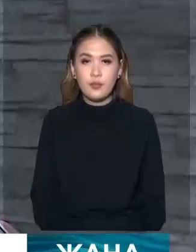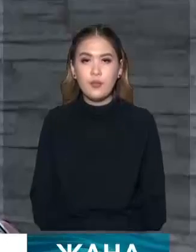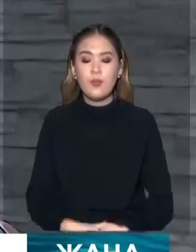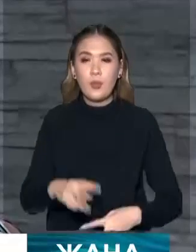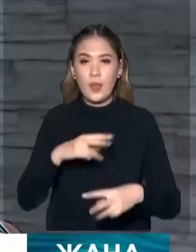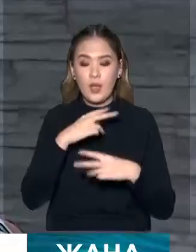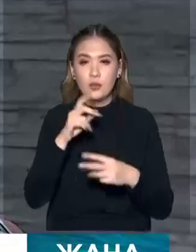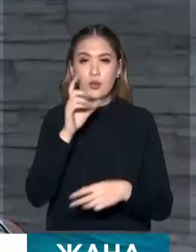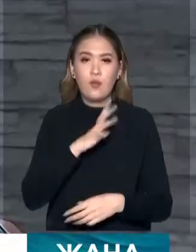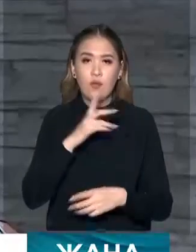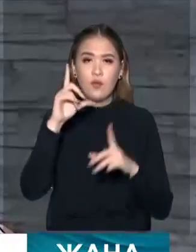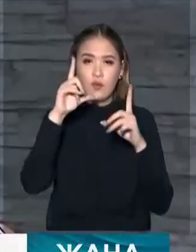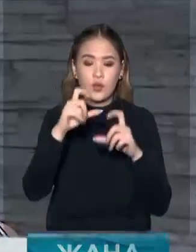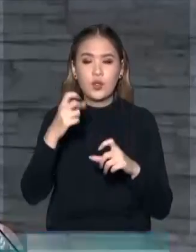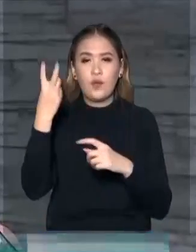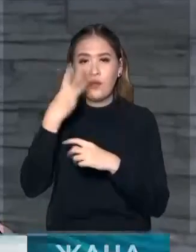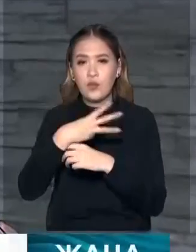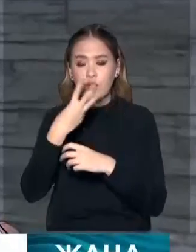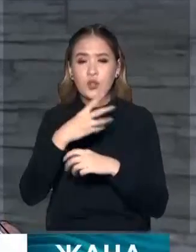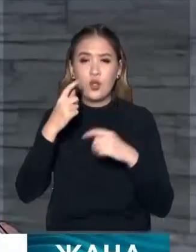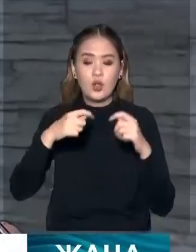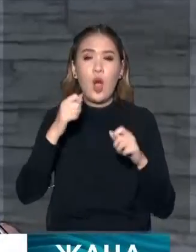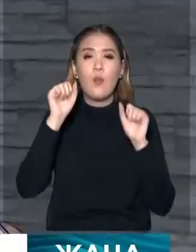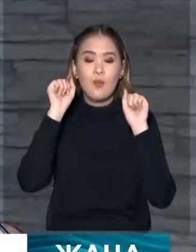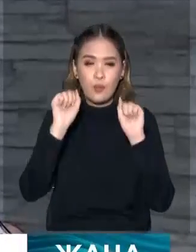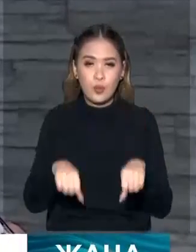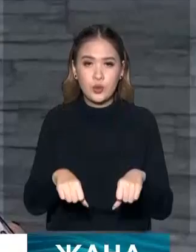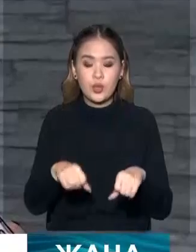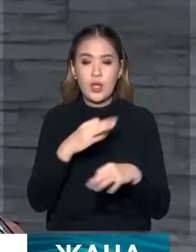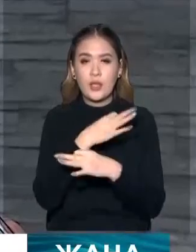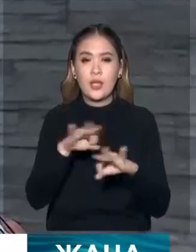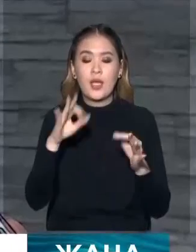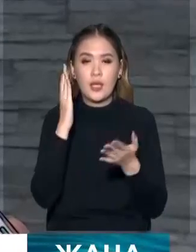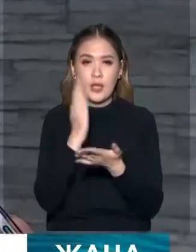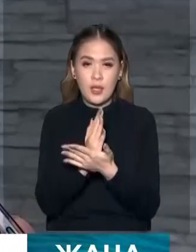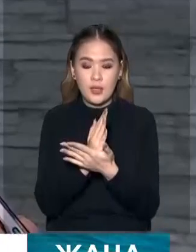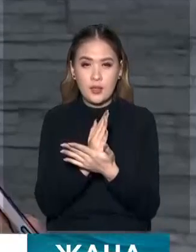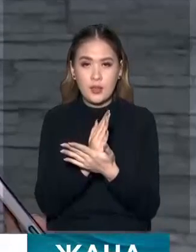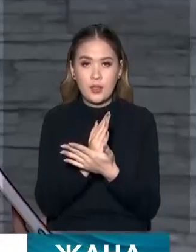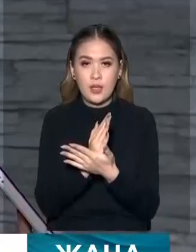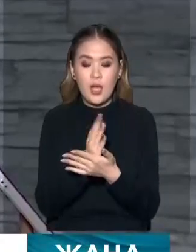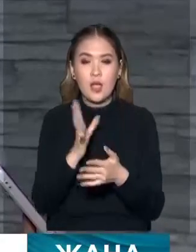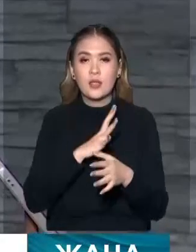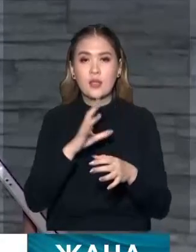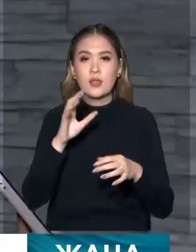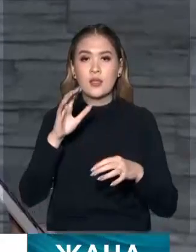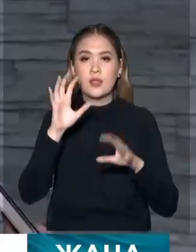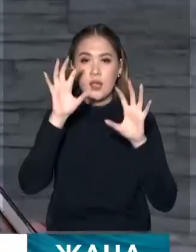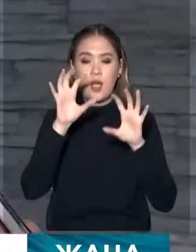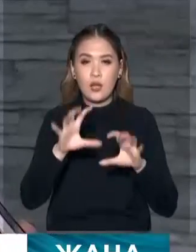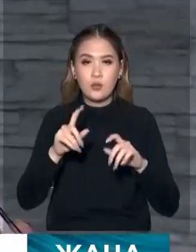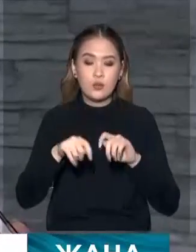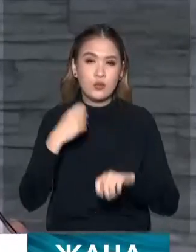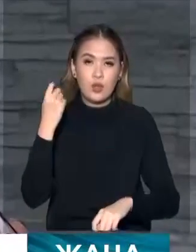Байқаушылар жаңағы фото видео жасауға сайлау учаскесінде құқығы бар. Иә, оны мысалы заң бұзушылықтың дәлелі ретінде қандай